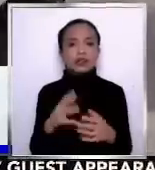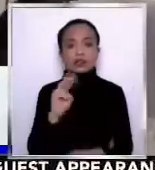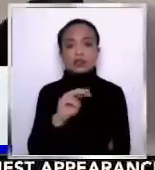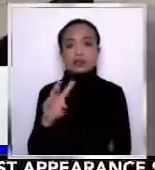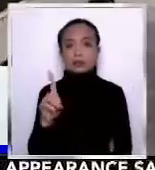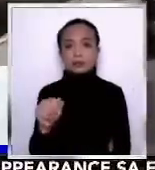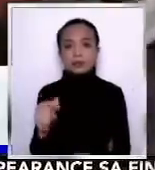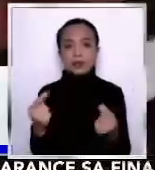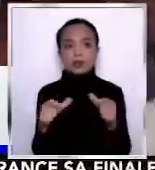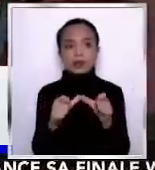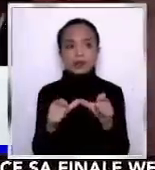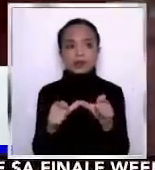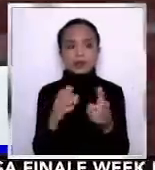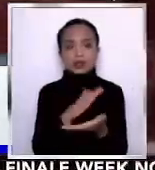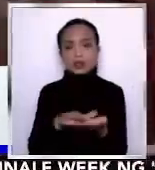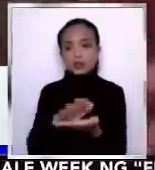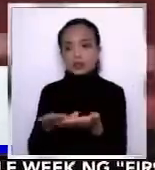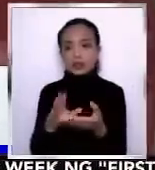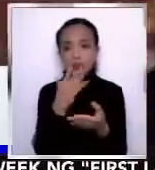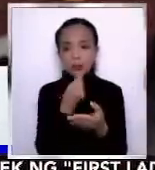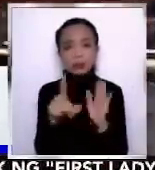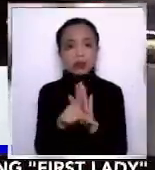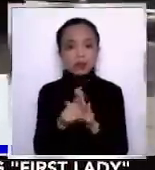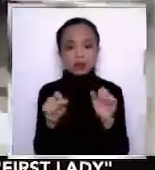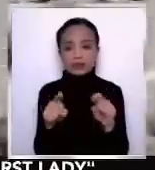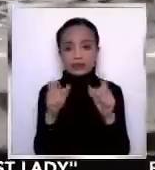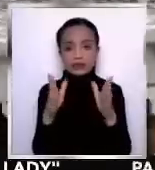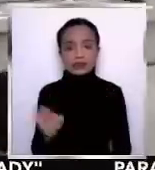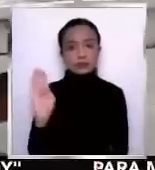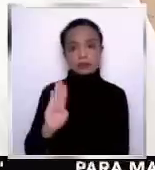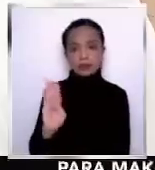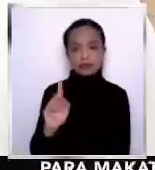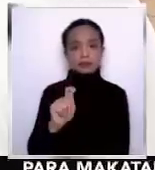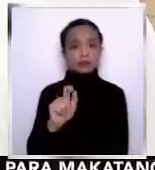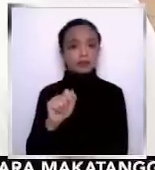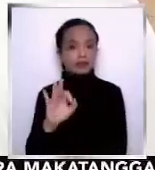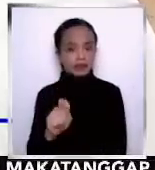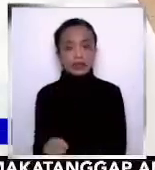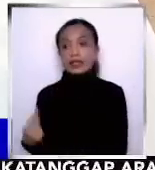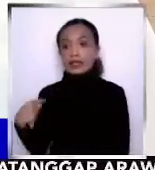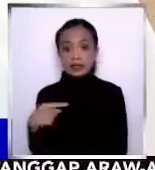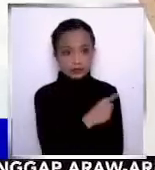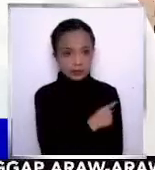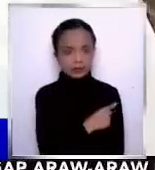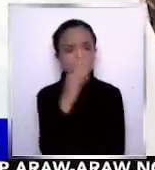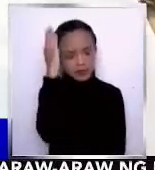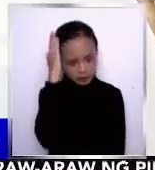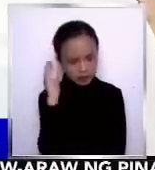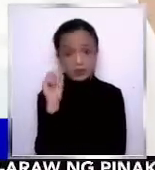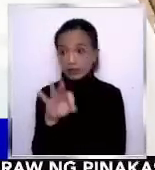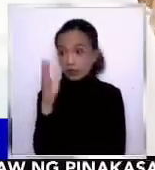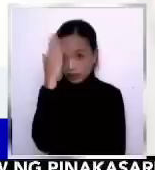operation laban sa mga illegal vendors sa Baclaran Taft. Ang amin lang pakiusap, kung kilala nila, ilutang na lang nila